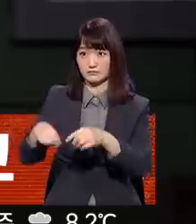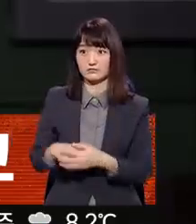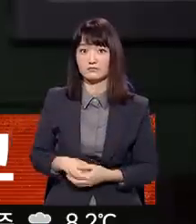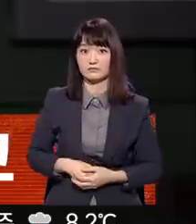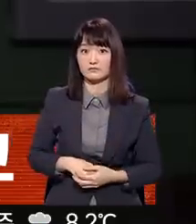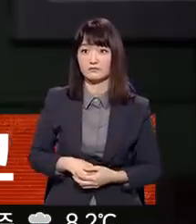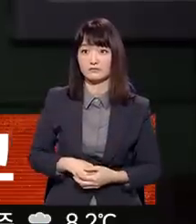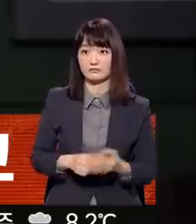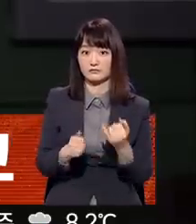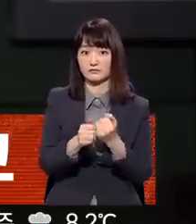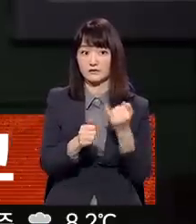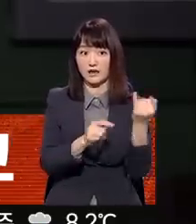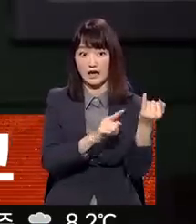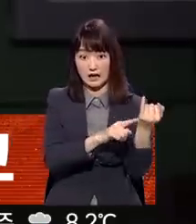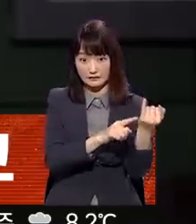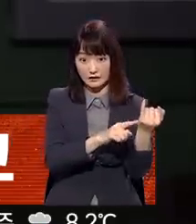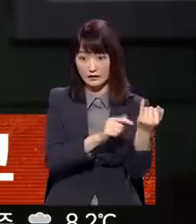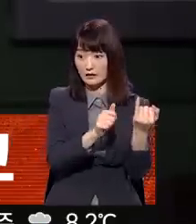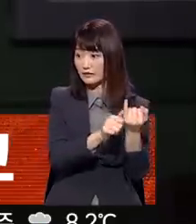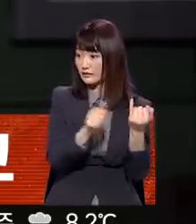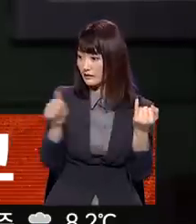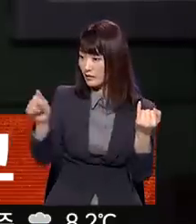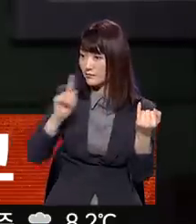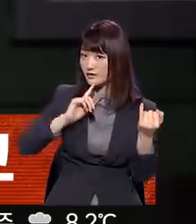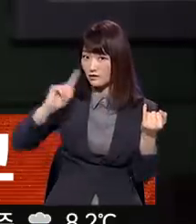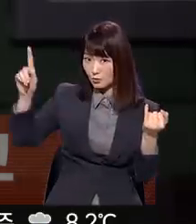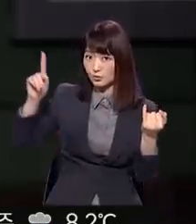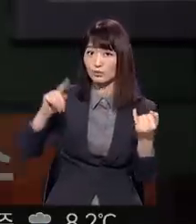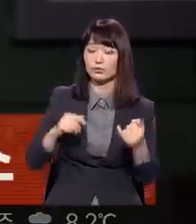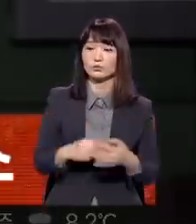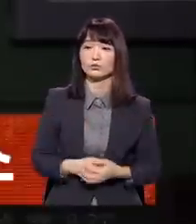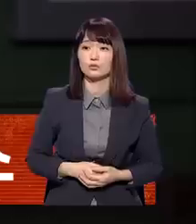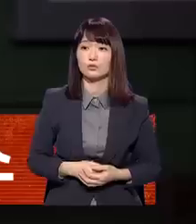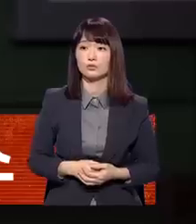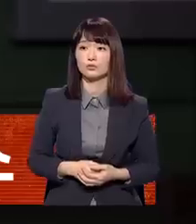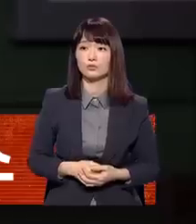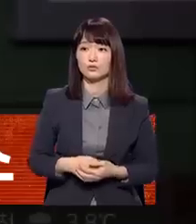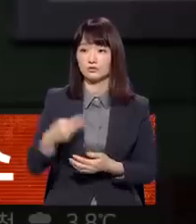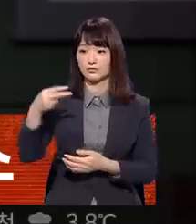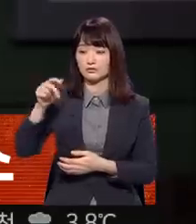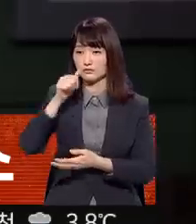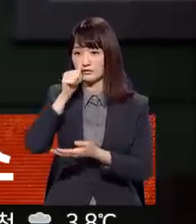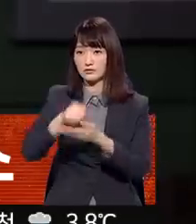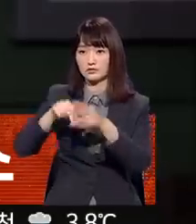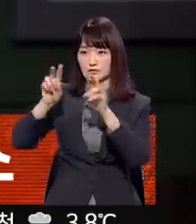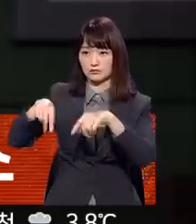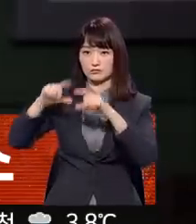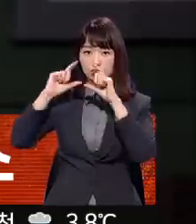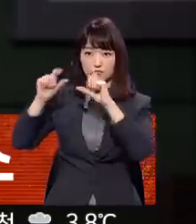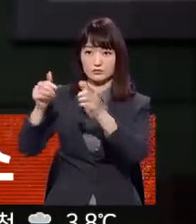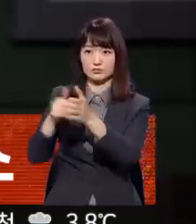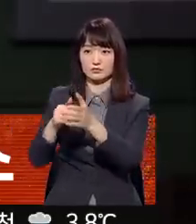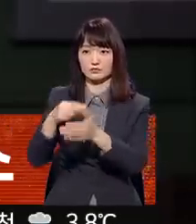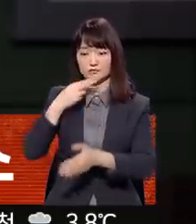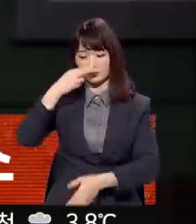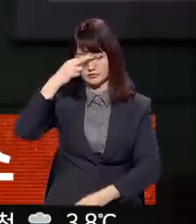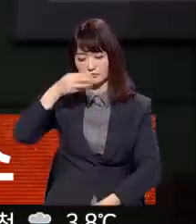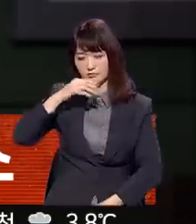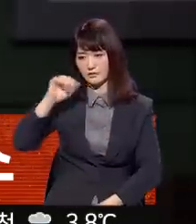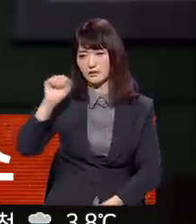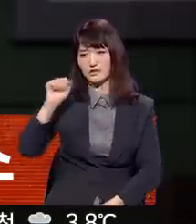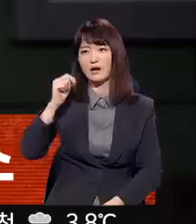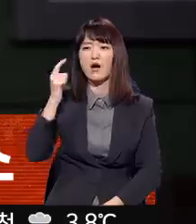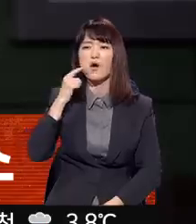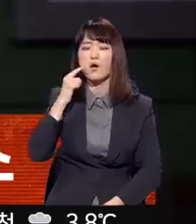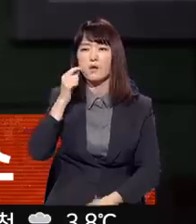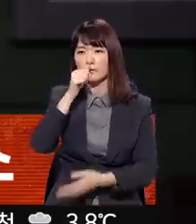아니라 그 아내가 그런 예, 공격을 하고 편을. 근데 이 사건들은 서 씨 무혐의 받아서 종결이 다 됐고요. 음주운전 허위 신고 이거는 오히려